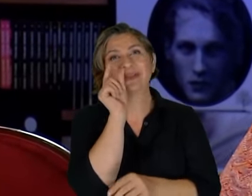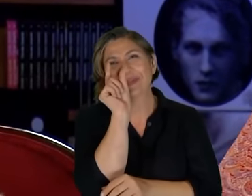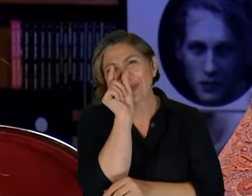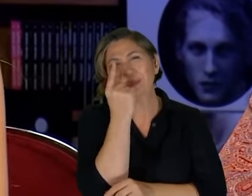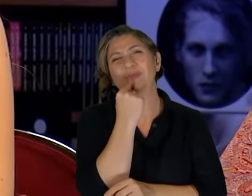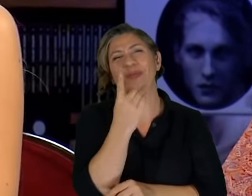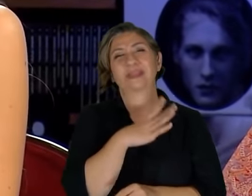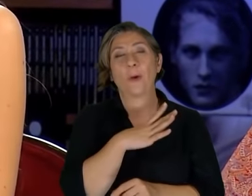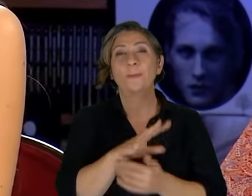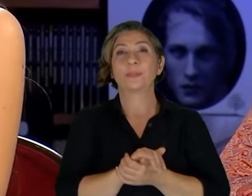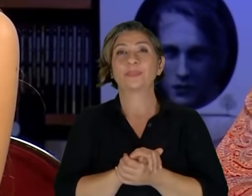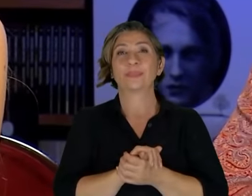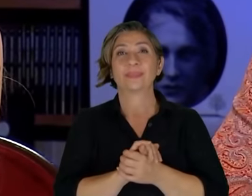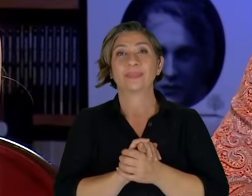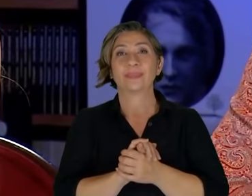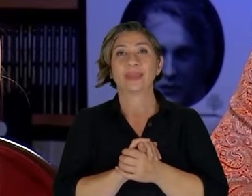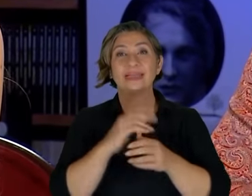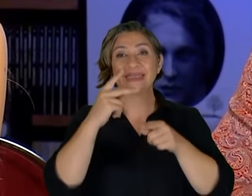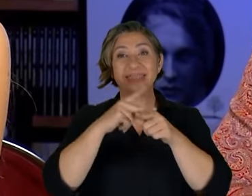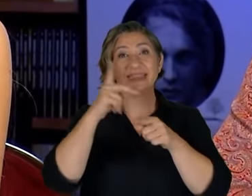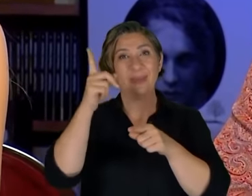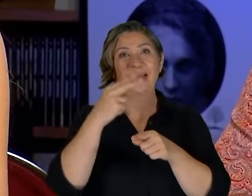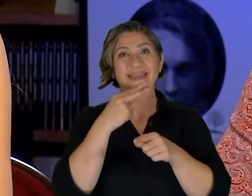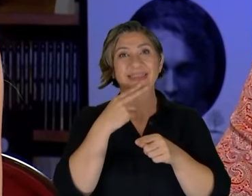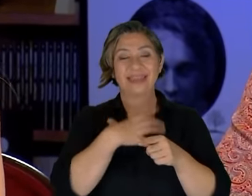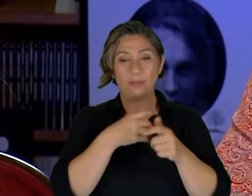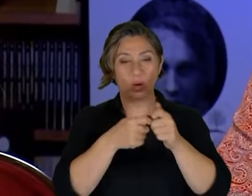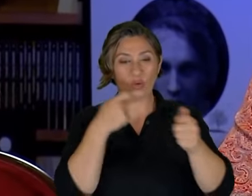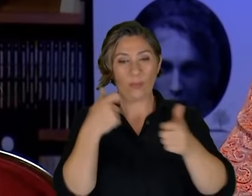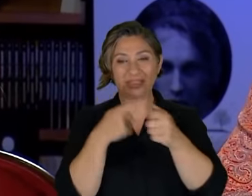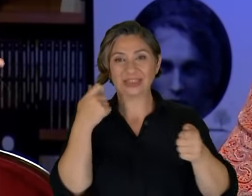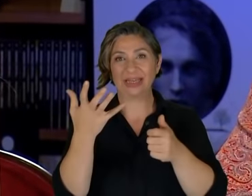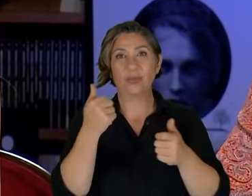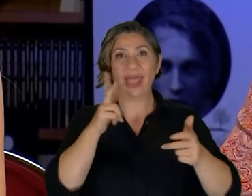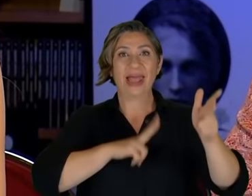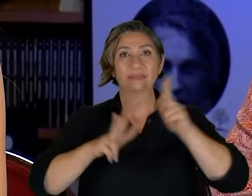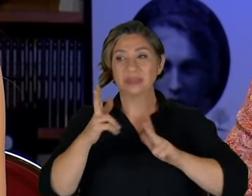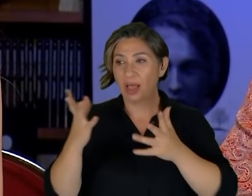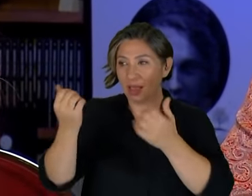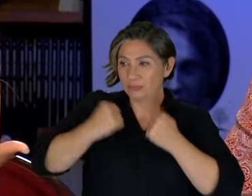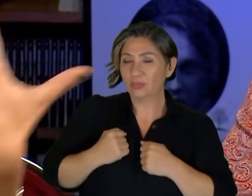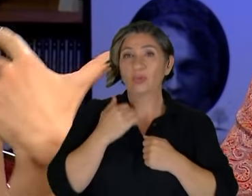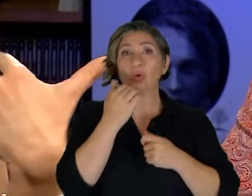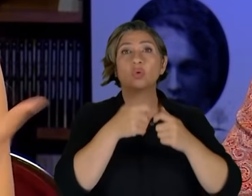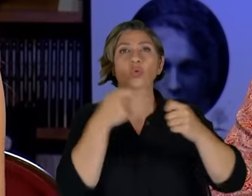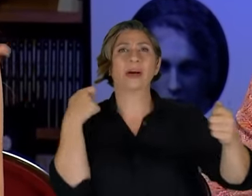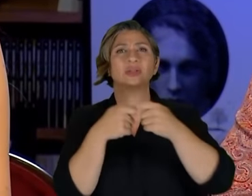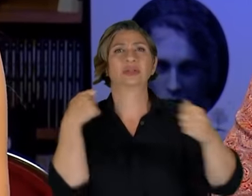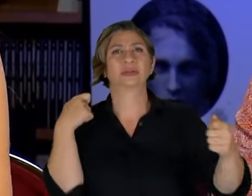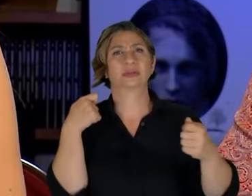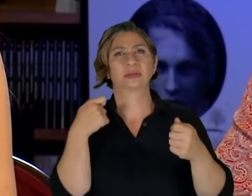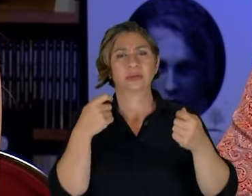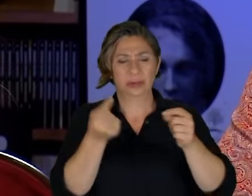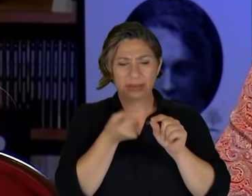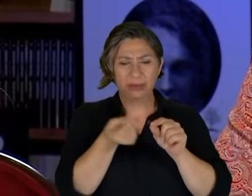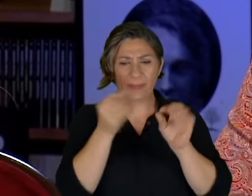lütfen, söyleyebilir miyim? Sonra işte Zanzibar'dayken kendime kumaşlar alıyordum. Yani orada elbiseler üstüme olmuyordu. Ne alıyordunuz? Kumaşlar. Yani kumaşlar